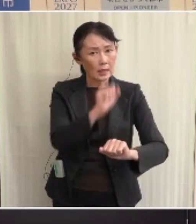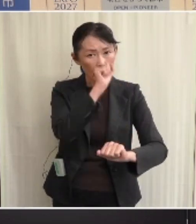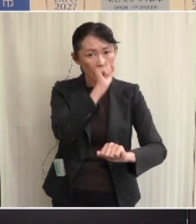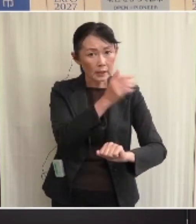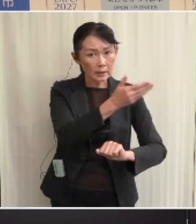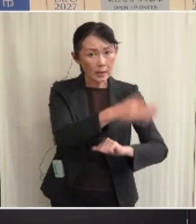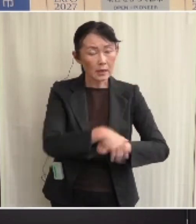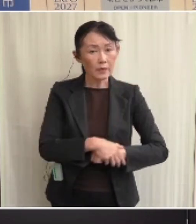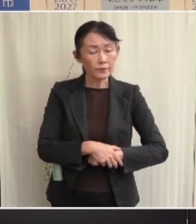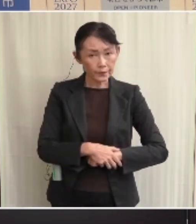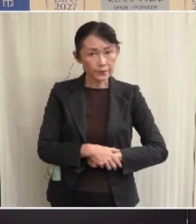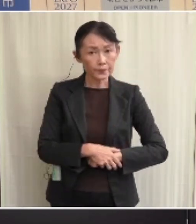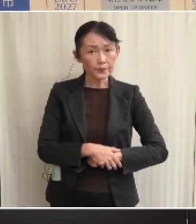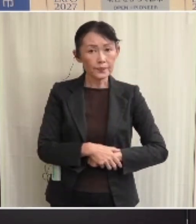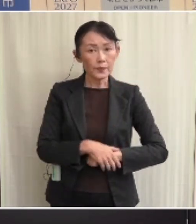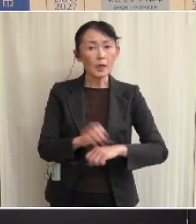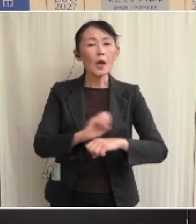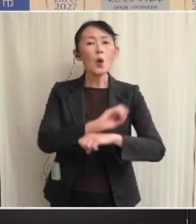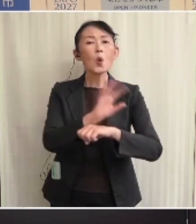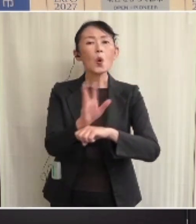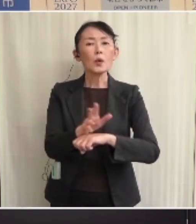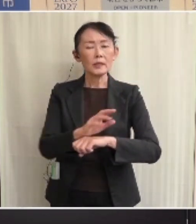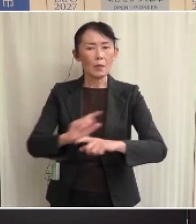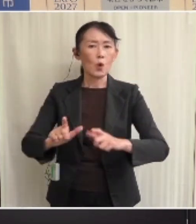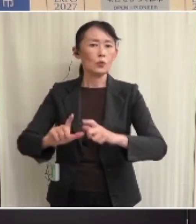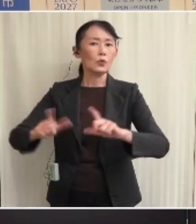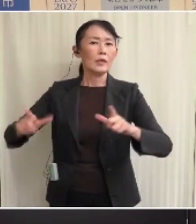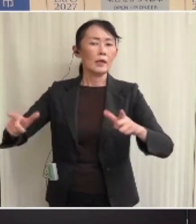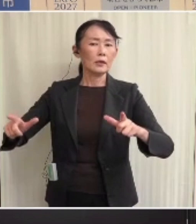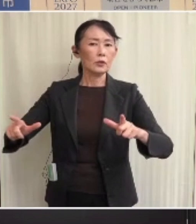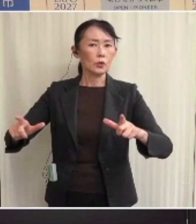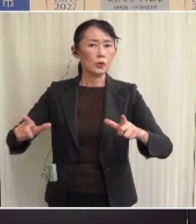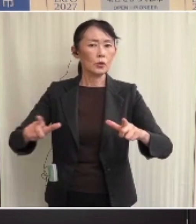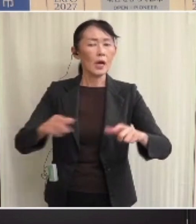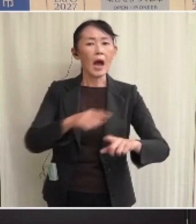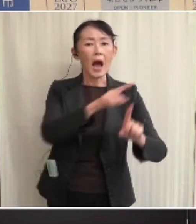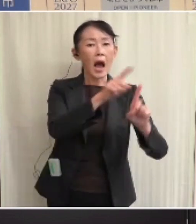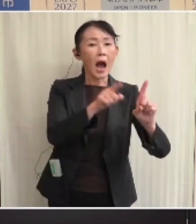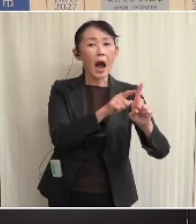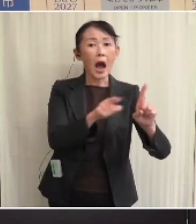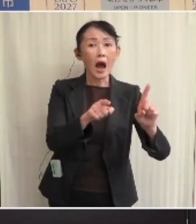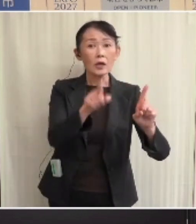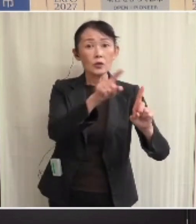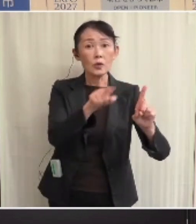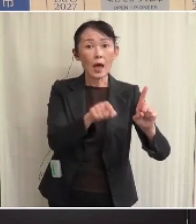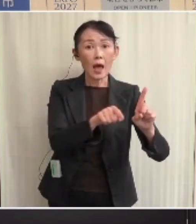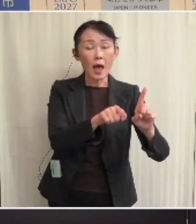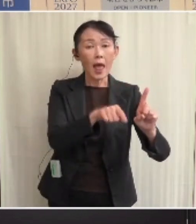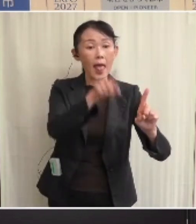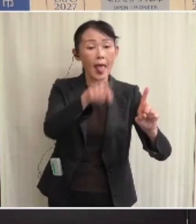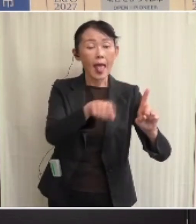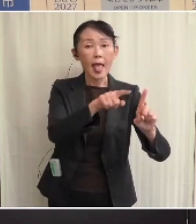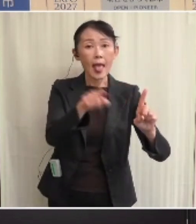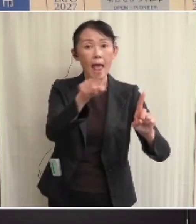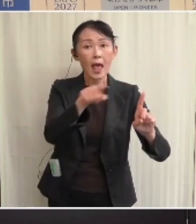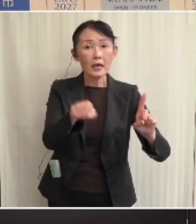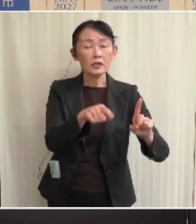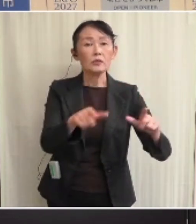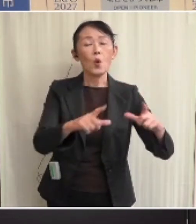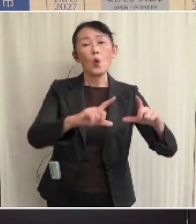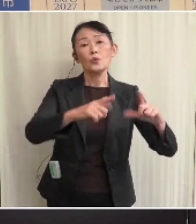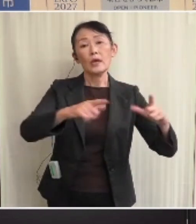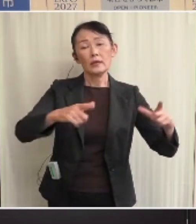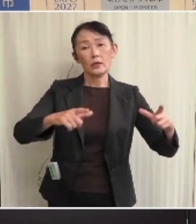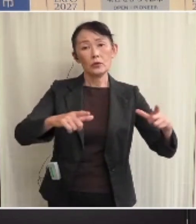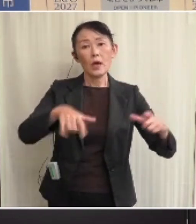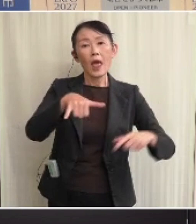してですか。 コロナも増えてて、RS ウイルスも増えててというお話をいただいてます。 さまざまヘルパンギー